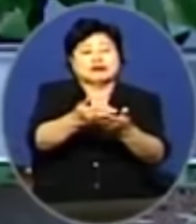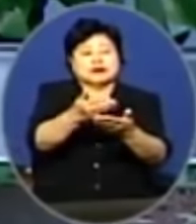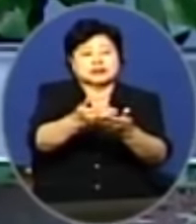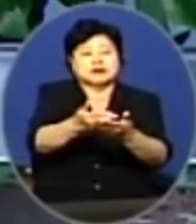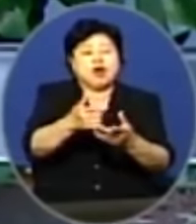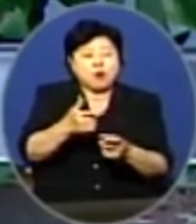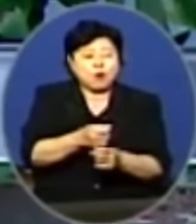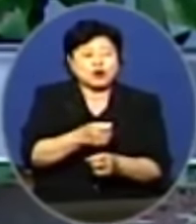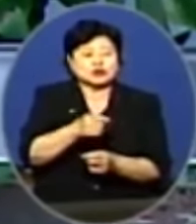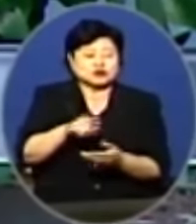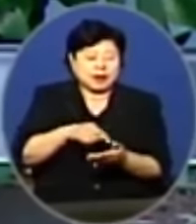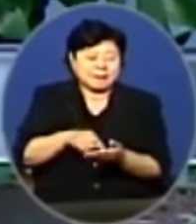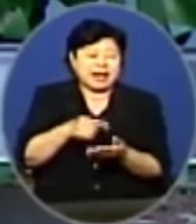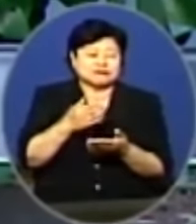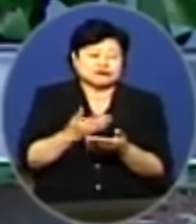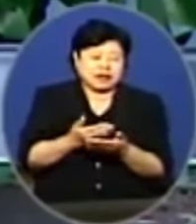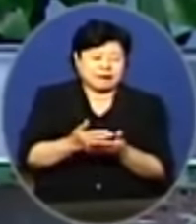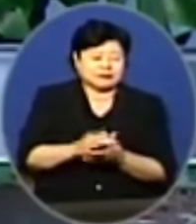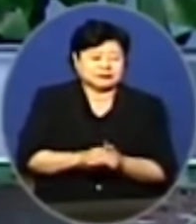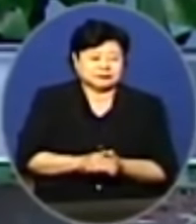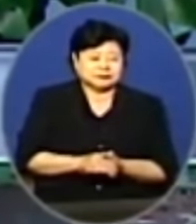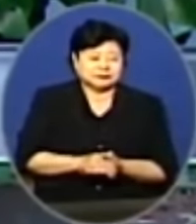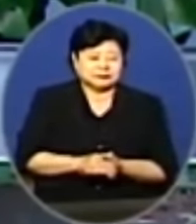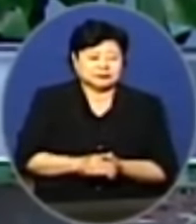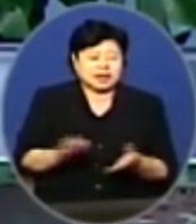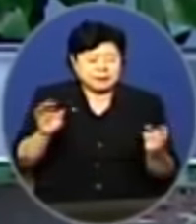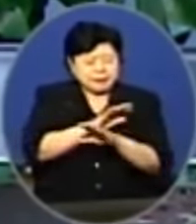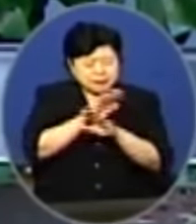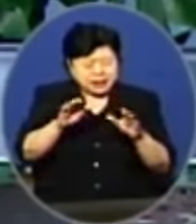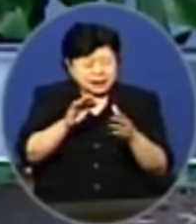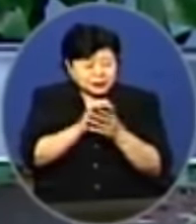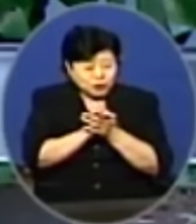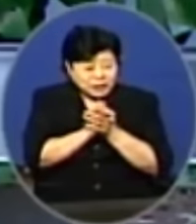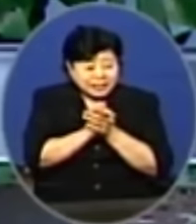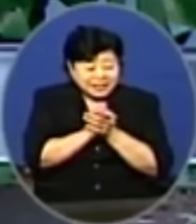내 원수에 대한 원한을 갚아주소서. 밤낮으로 그러니까